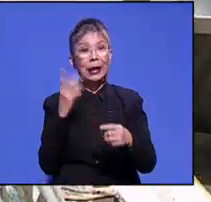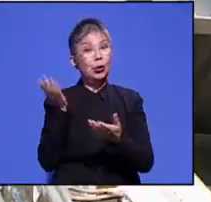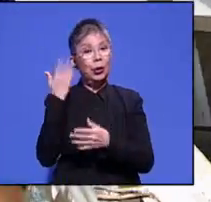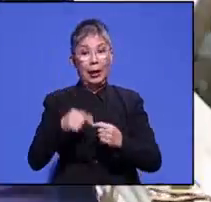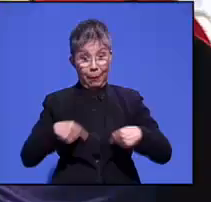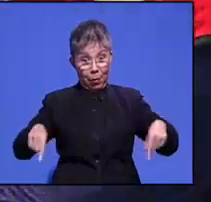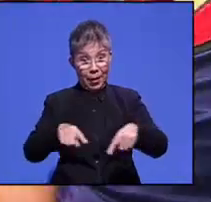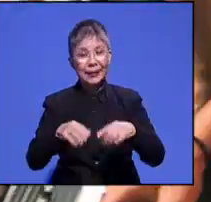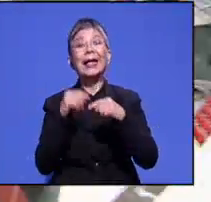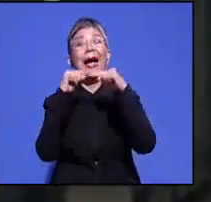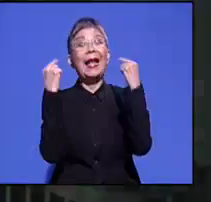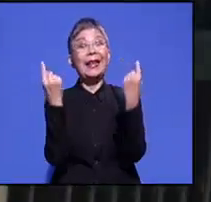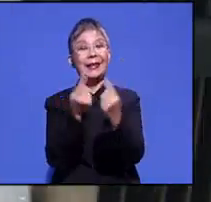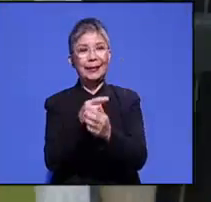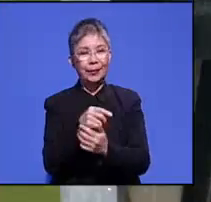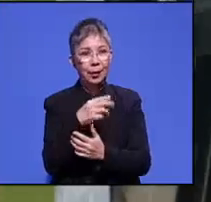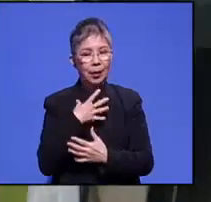saya baru pertama kali kesini